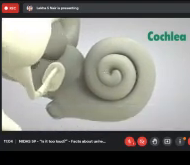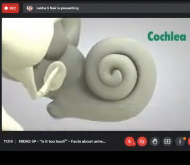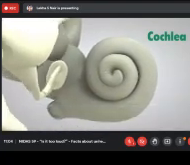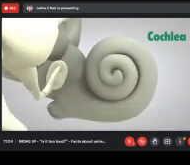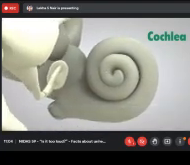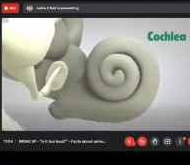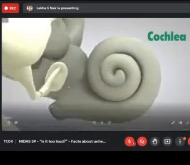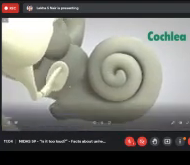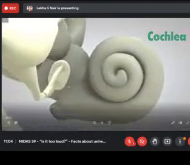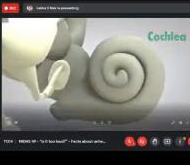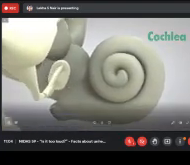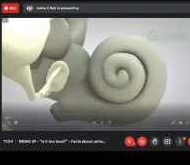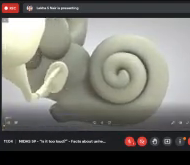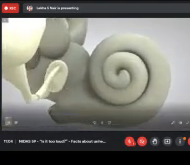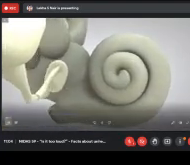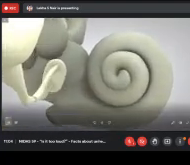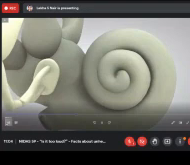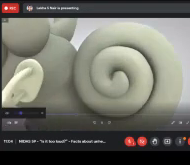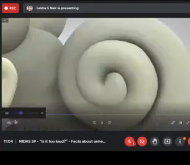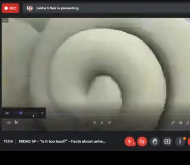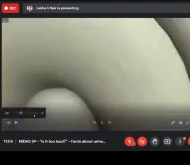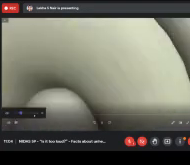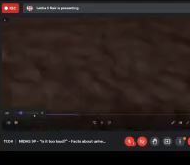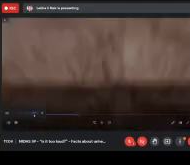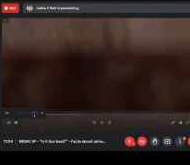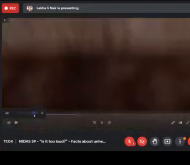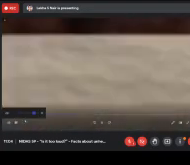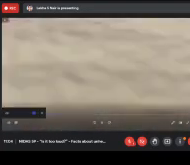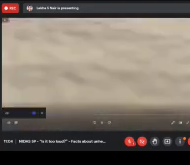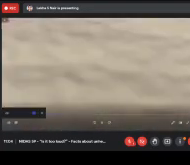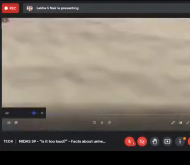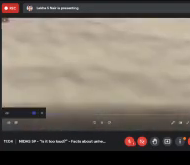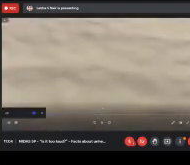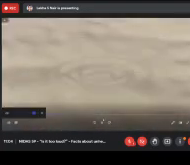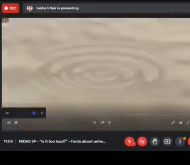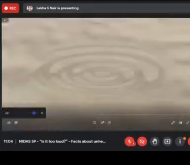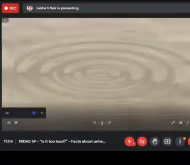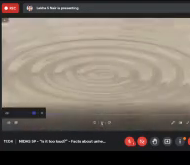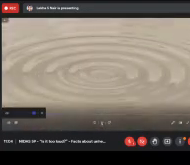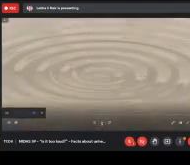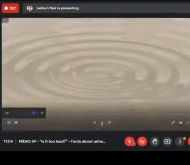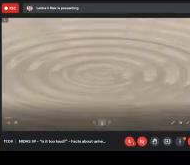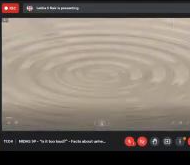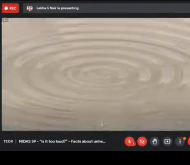stapes. These bones amplify or increase the sound vibrations and send them to the cochlea.